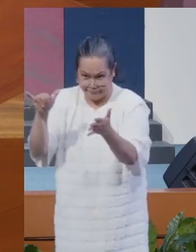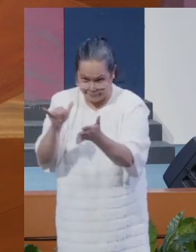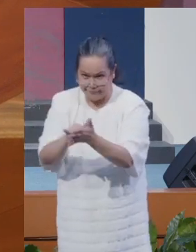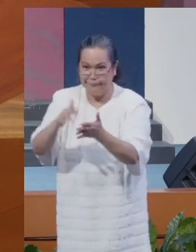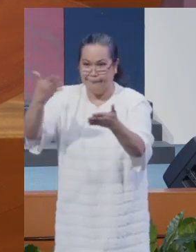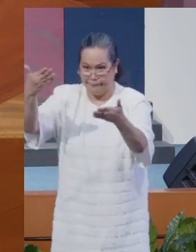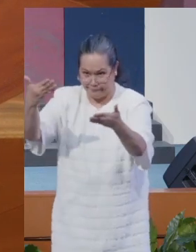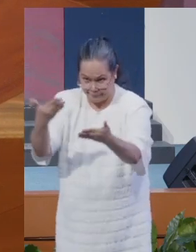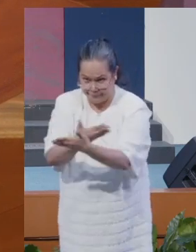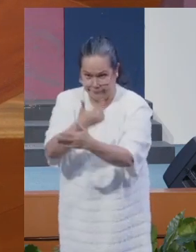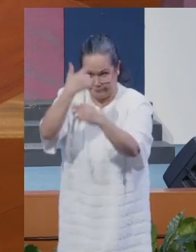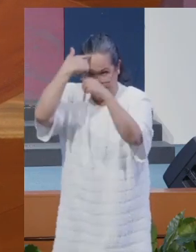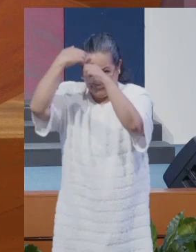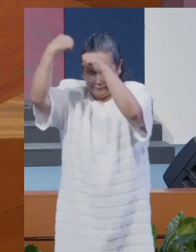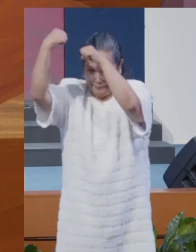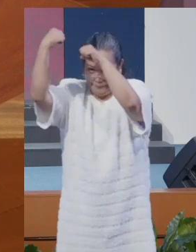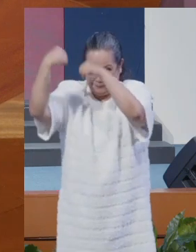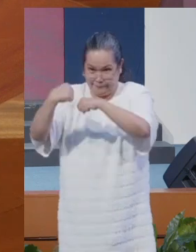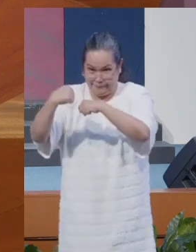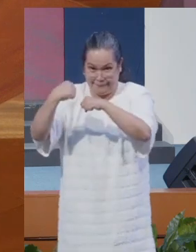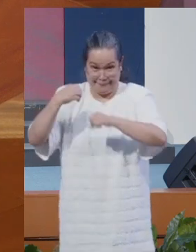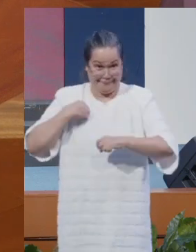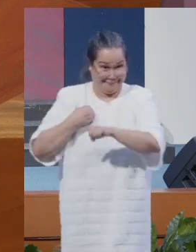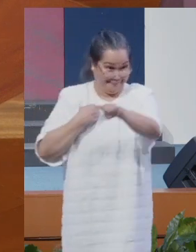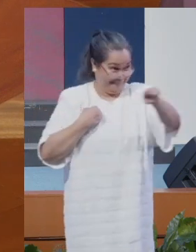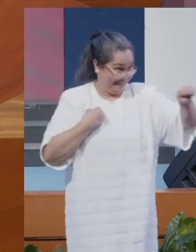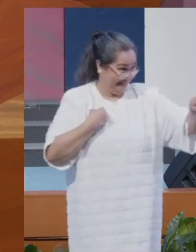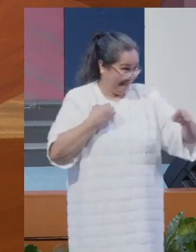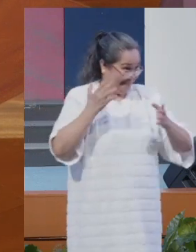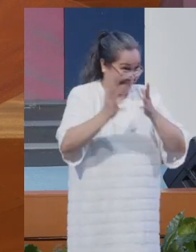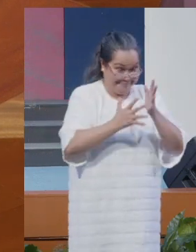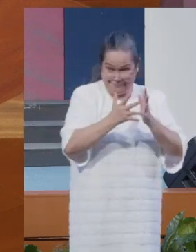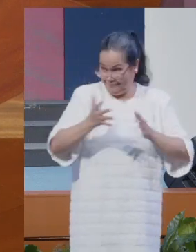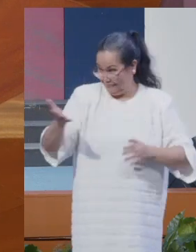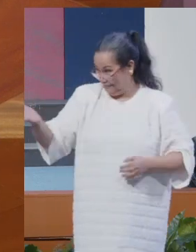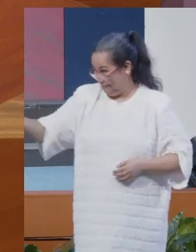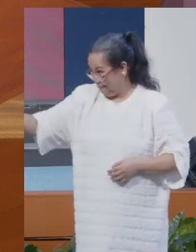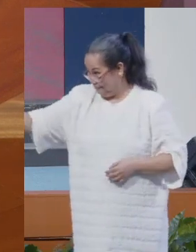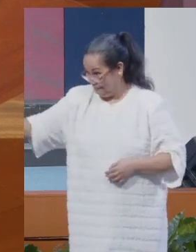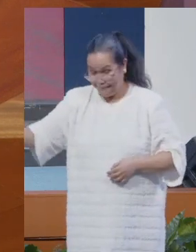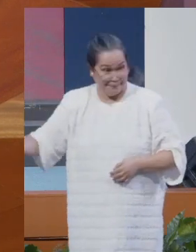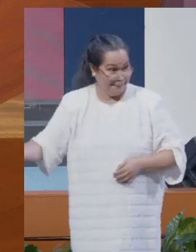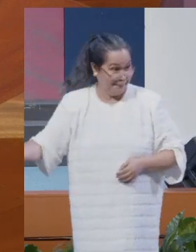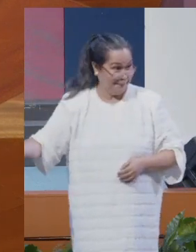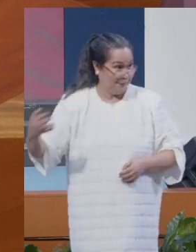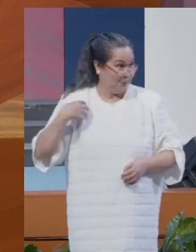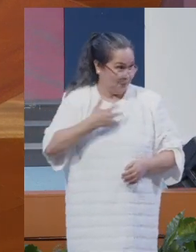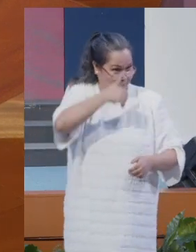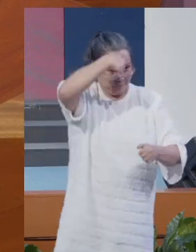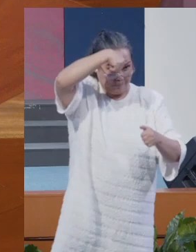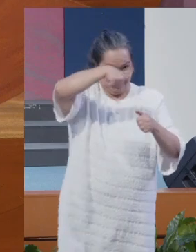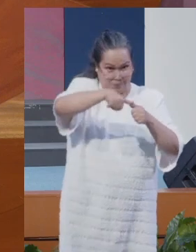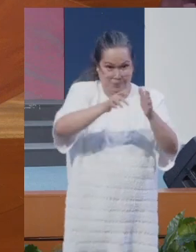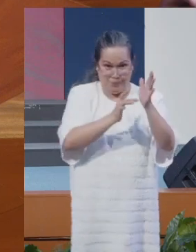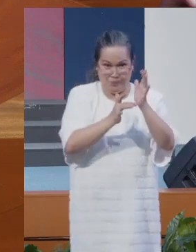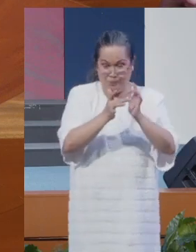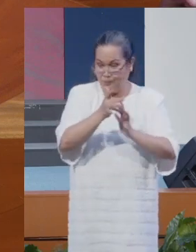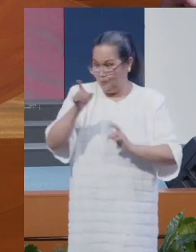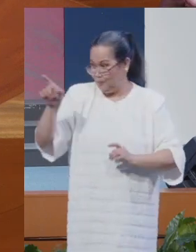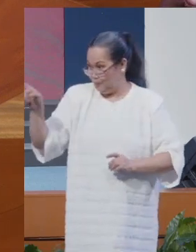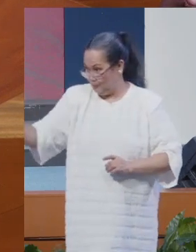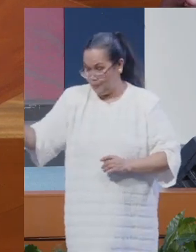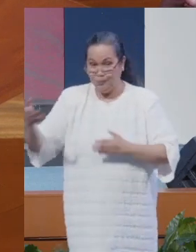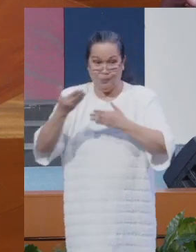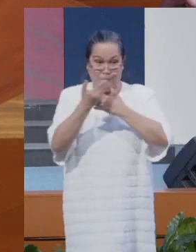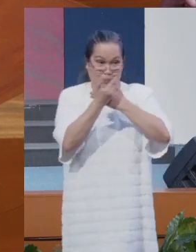covenant. Kaya in fact sa ating pagse-celebrate ng Lord's Table, babanggitin ni Kristo yan. This is